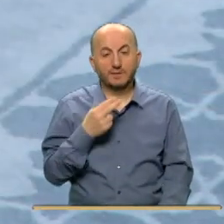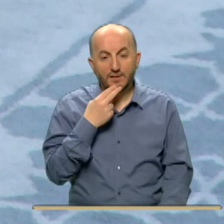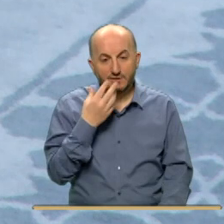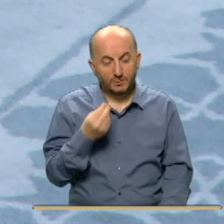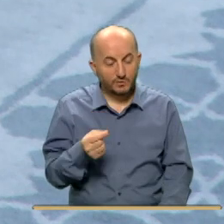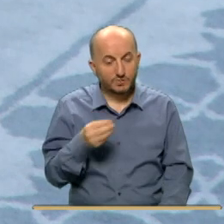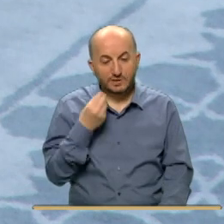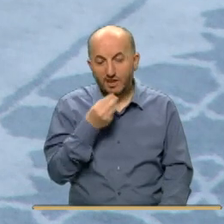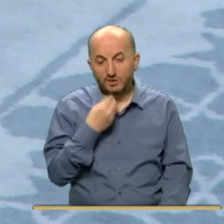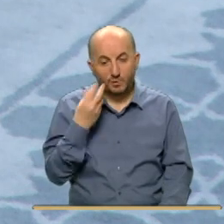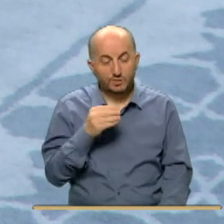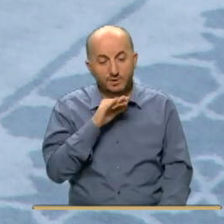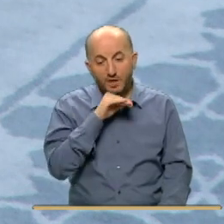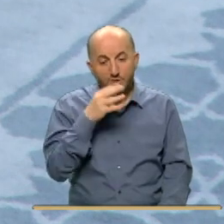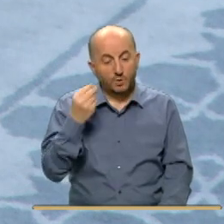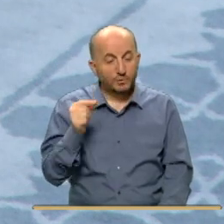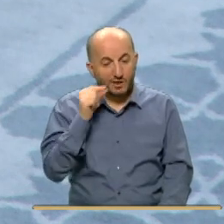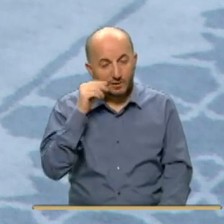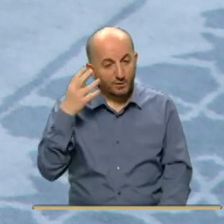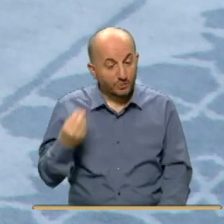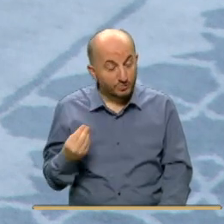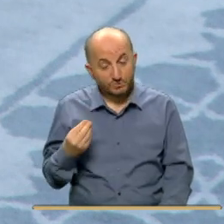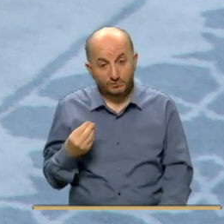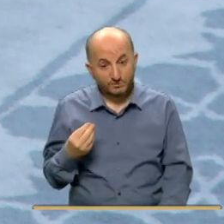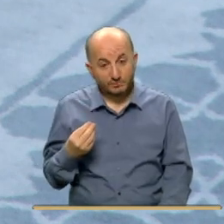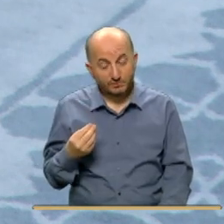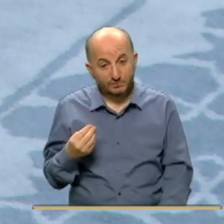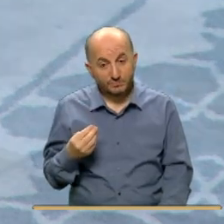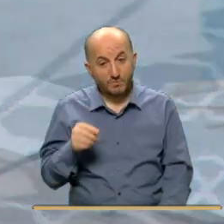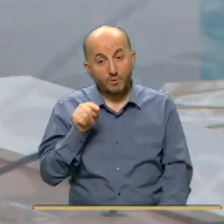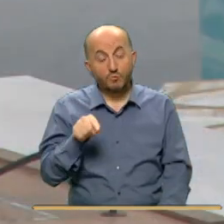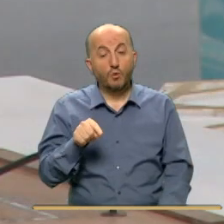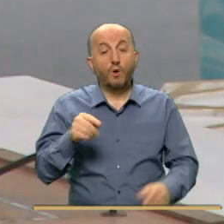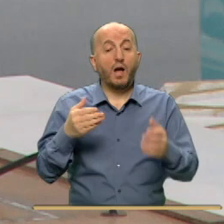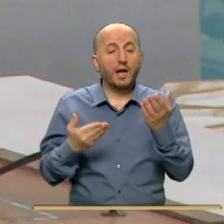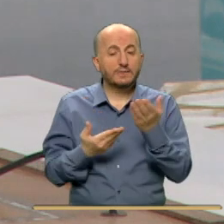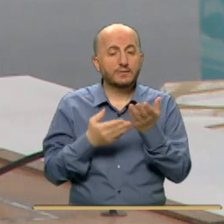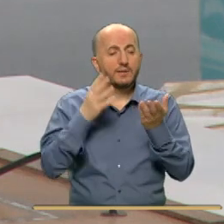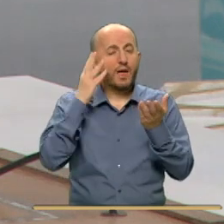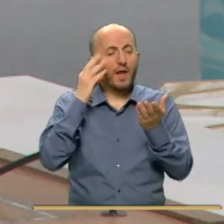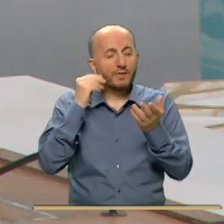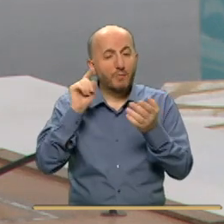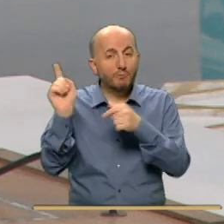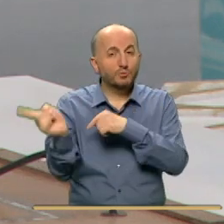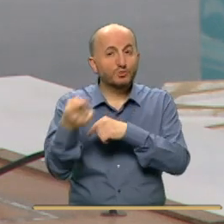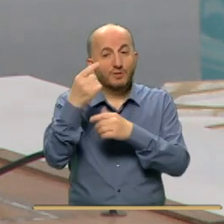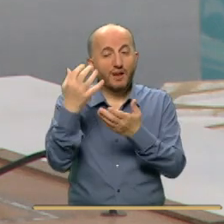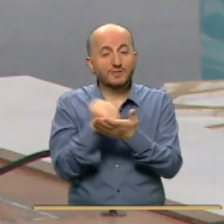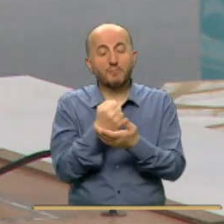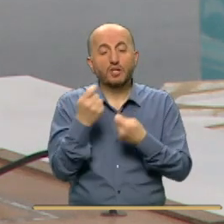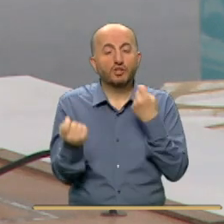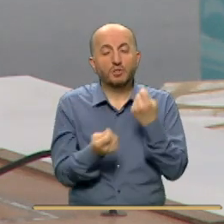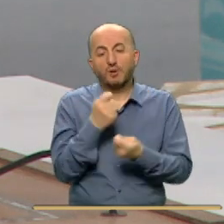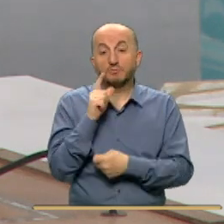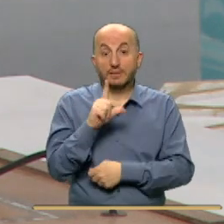olsun, genç olsun, yaşlı olsun, erkek olsun, kadın olsun bu hadisi anlamaya, bu hadisin müjdesine nail olmaya çaba sarf